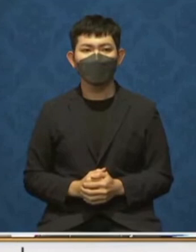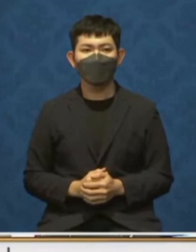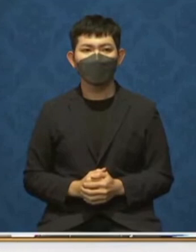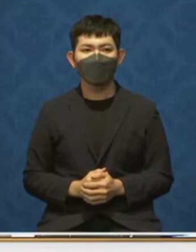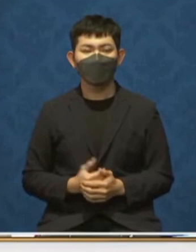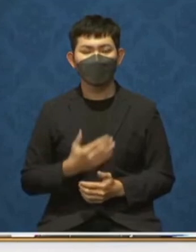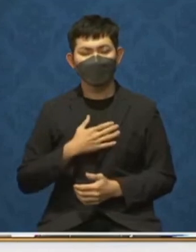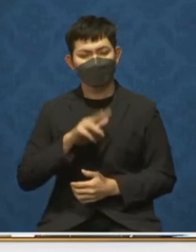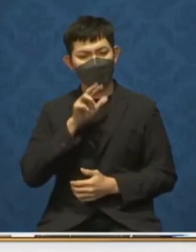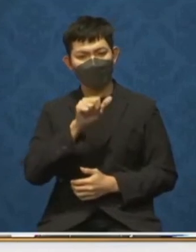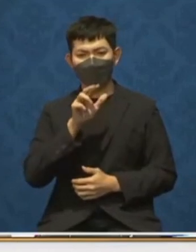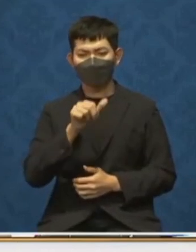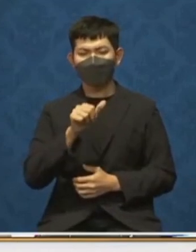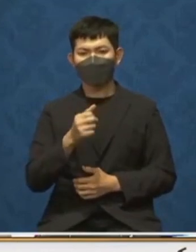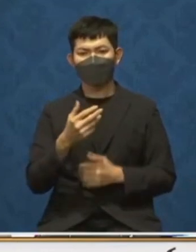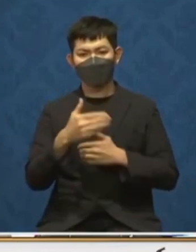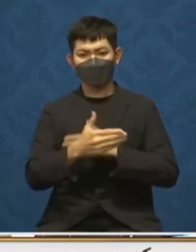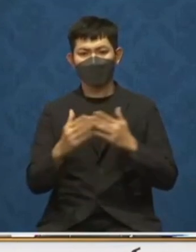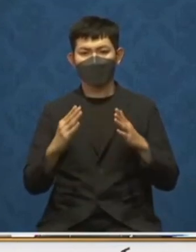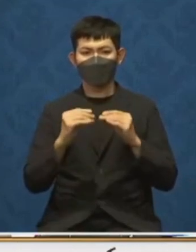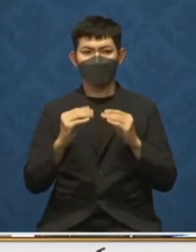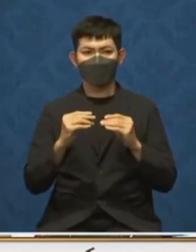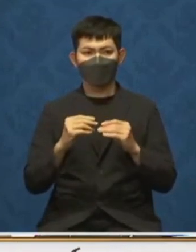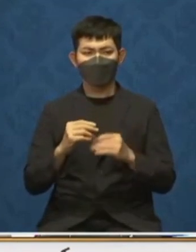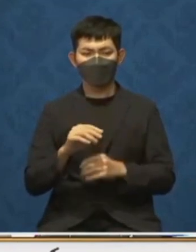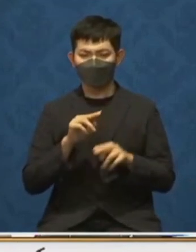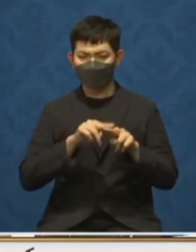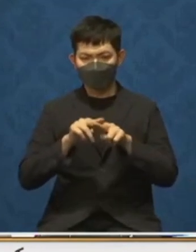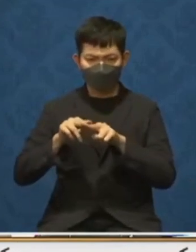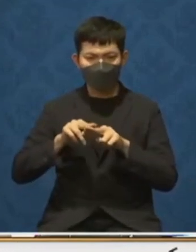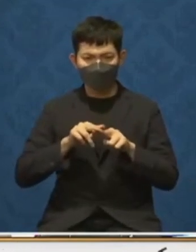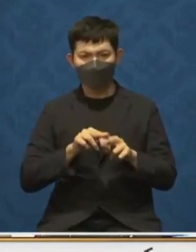พอผมสังเกตในห้องประชุมท่านสมาชิกก็แน่นอยู่นะครับ